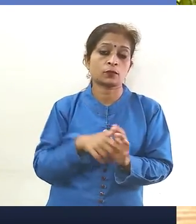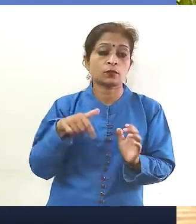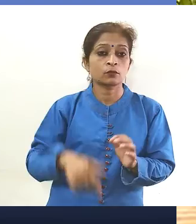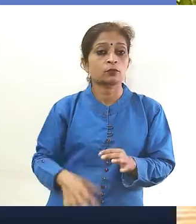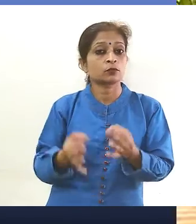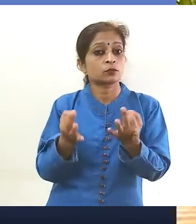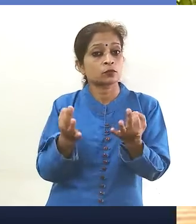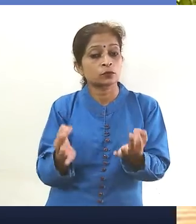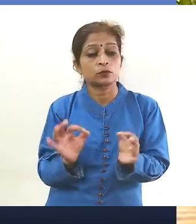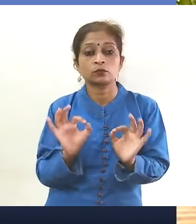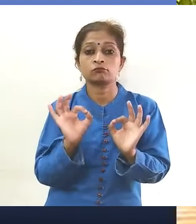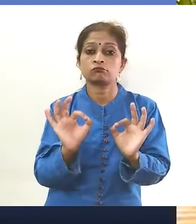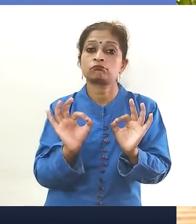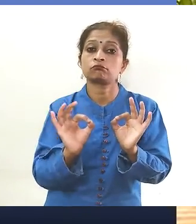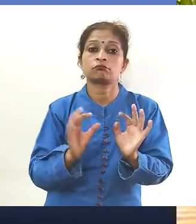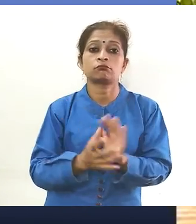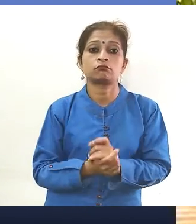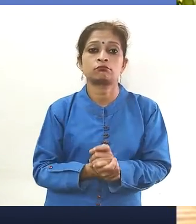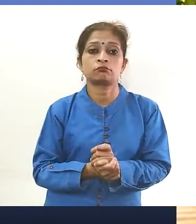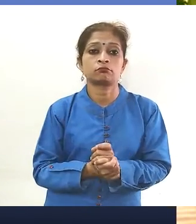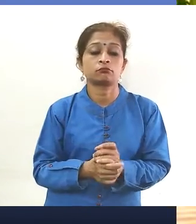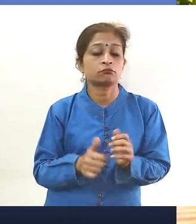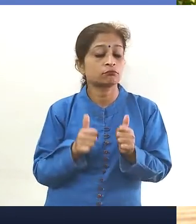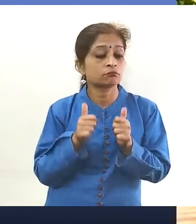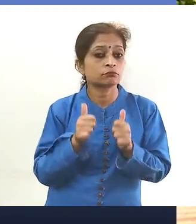है योगाभ्यास का, ऐसे दोनों तरफ से